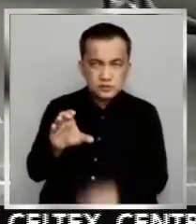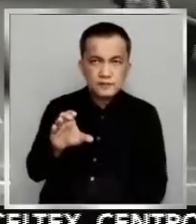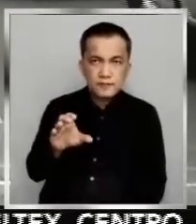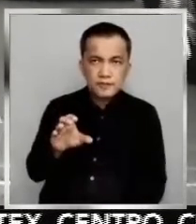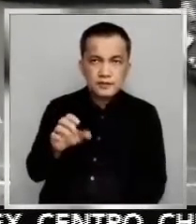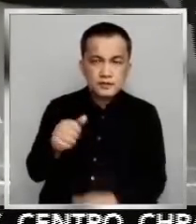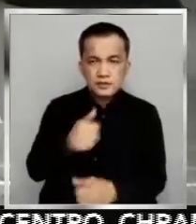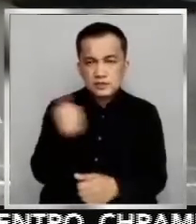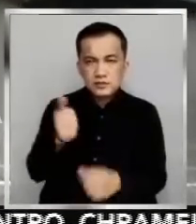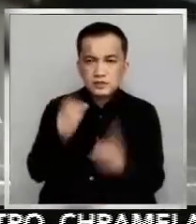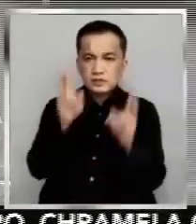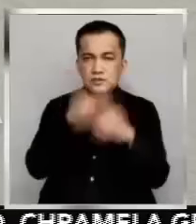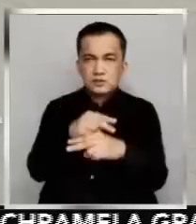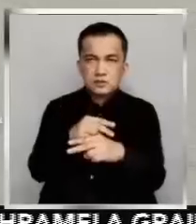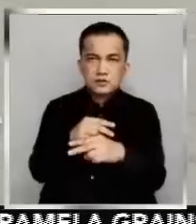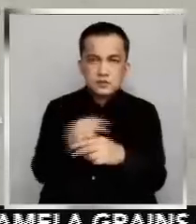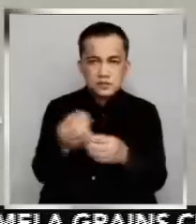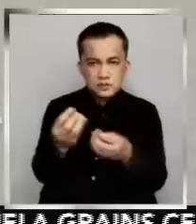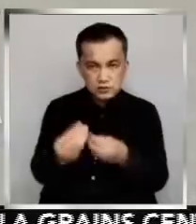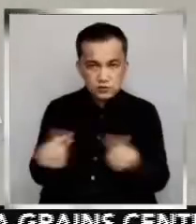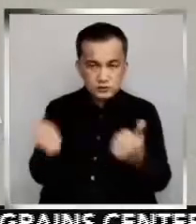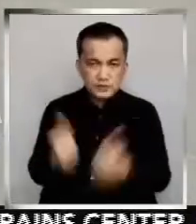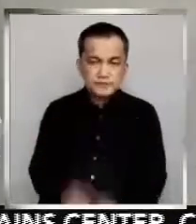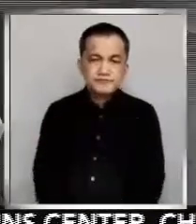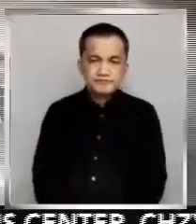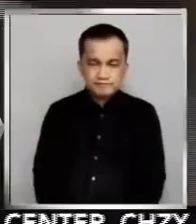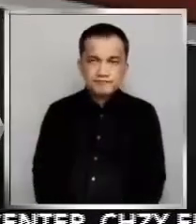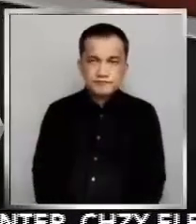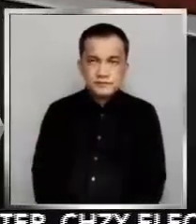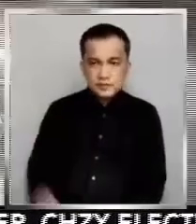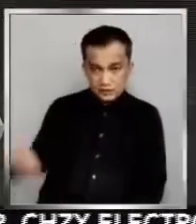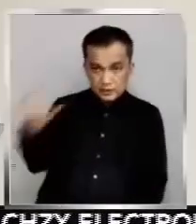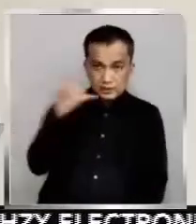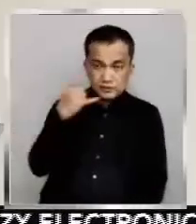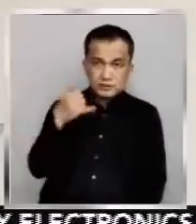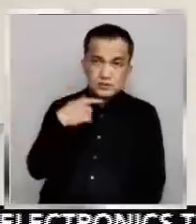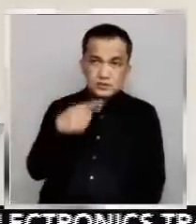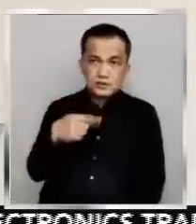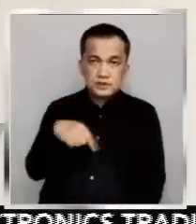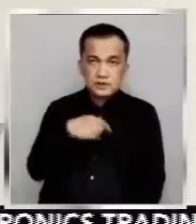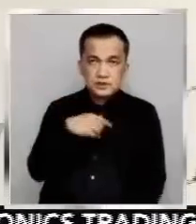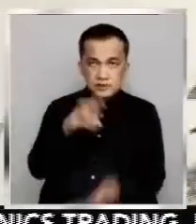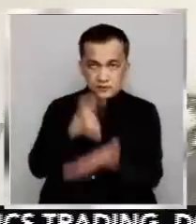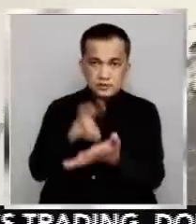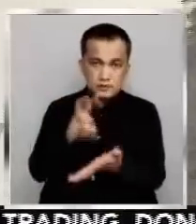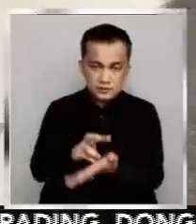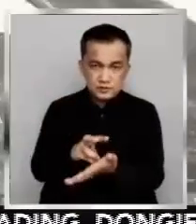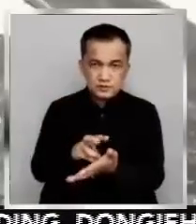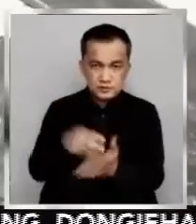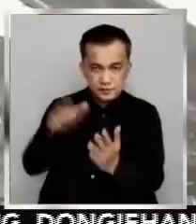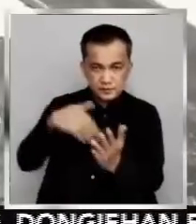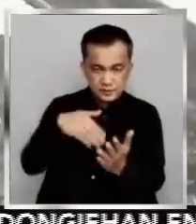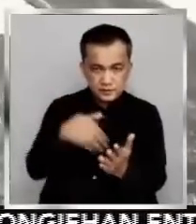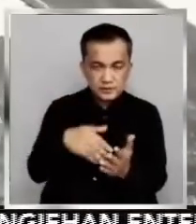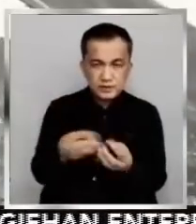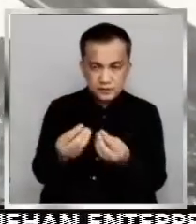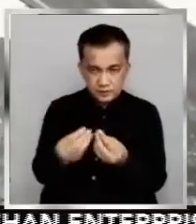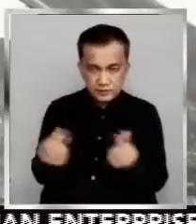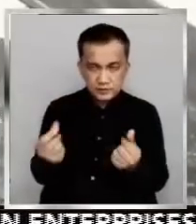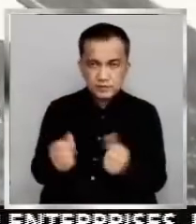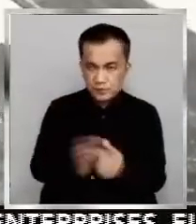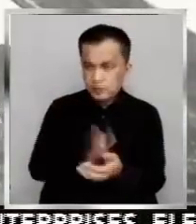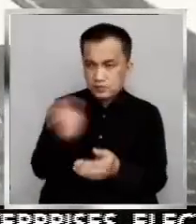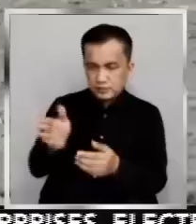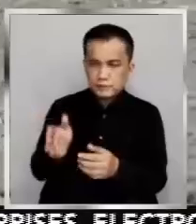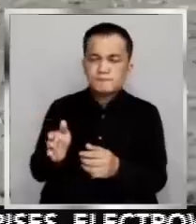ngayon napapansin na nagpe-paid na pala. So, tinatawag sa amin ng mga particular area na nagpipid na. So, pinupunta na at inaksyon na